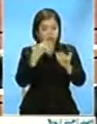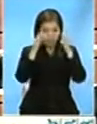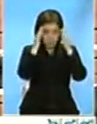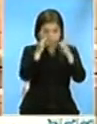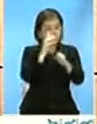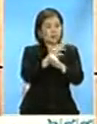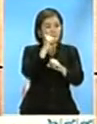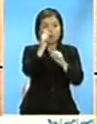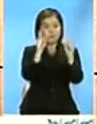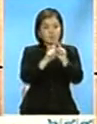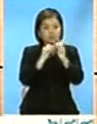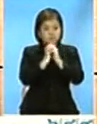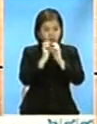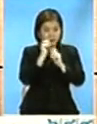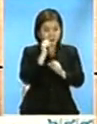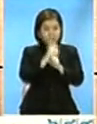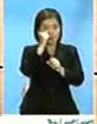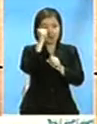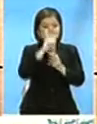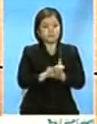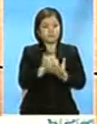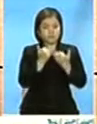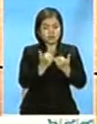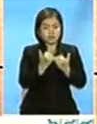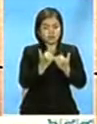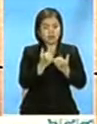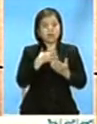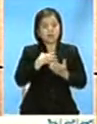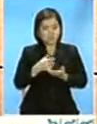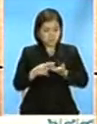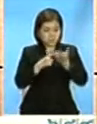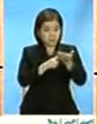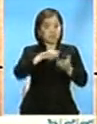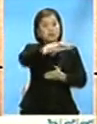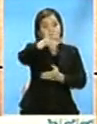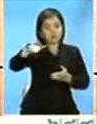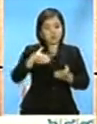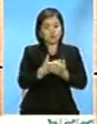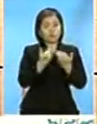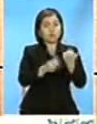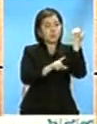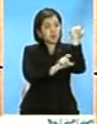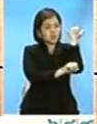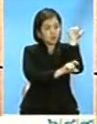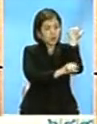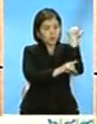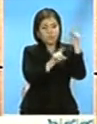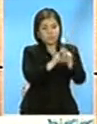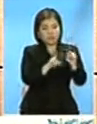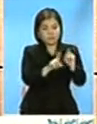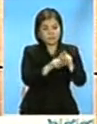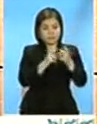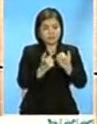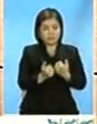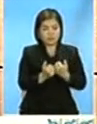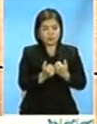ได้นะครับนั้นคนข้างเคียงของท่านกับผมเสนอในที่ส่วนรวมนะครับสิงคโปร์เองจะ